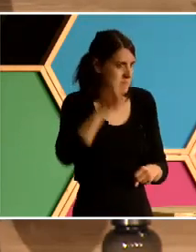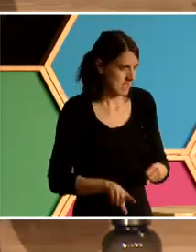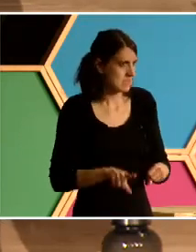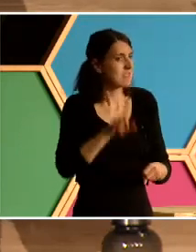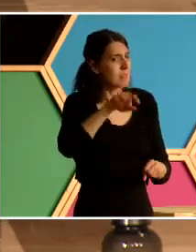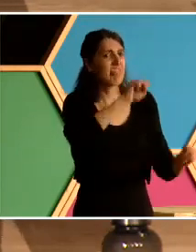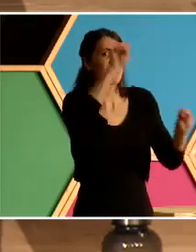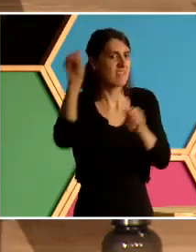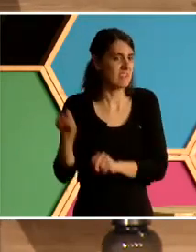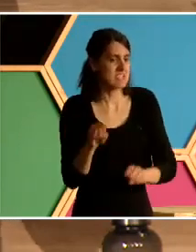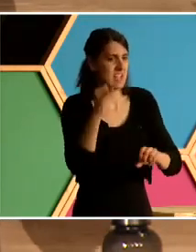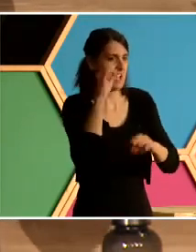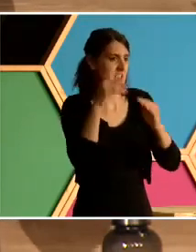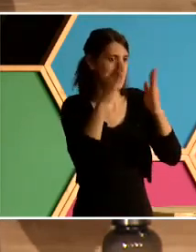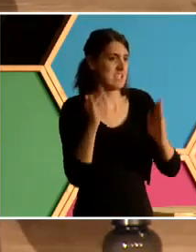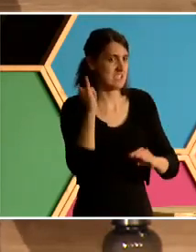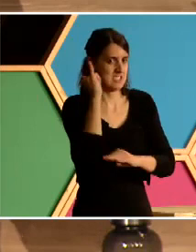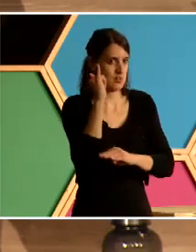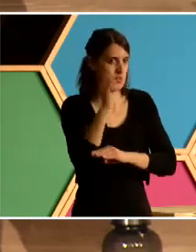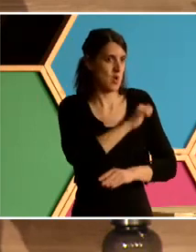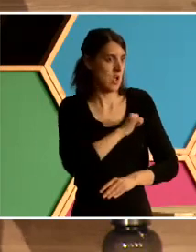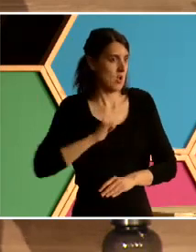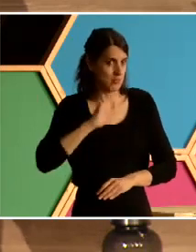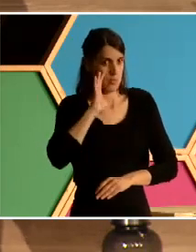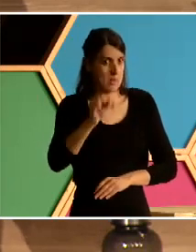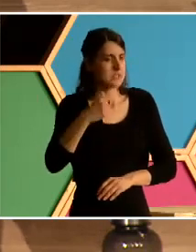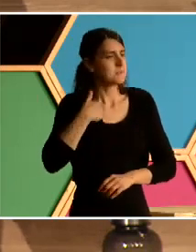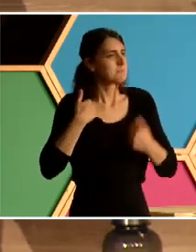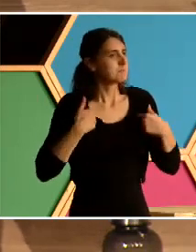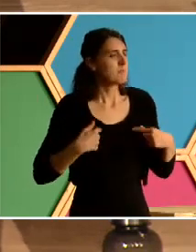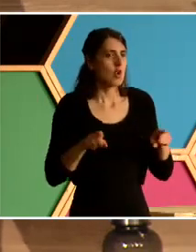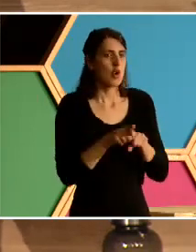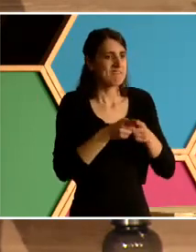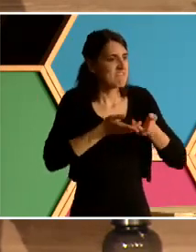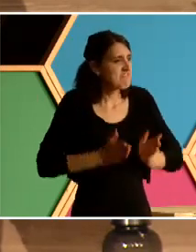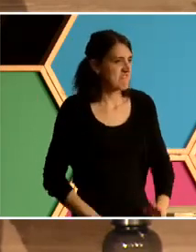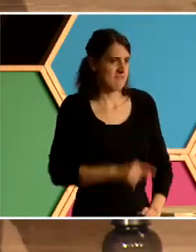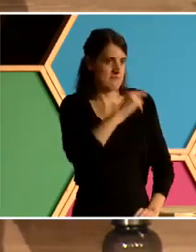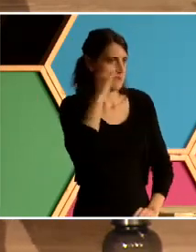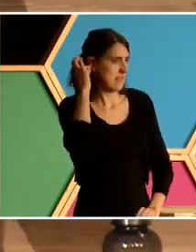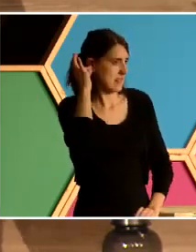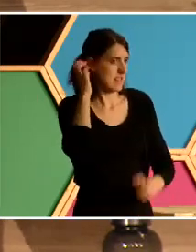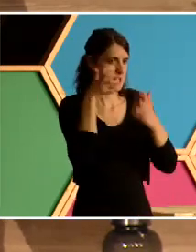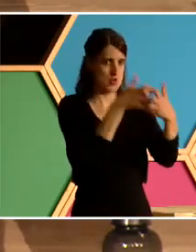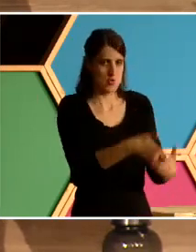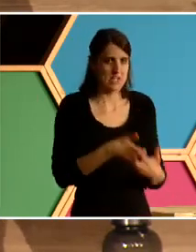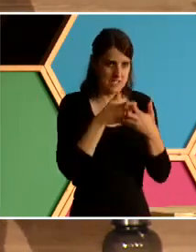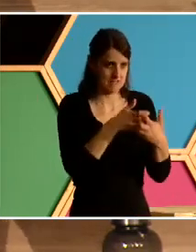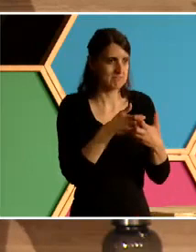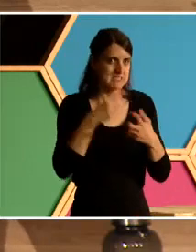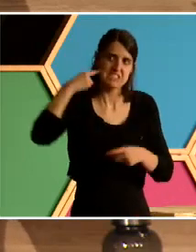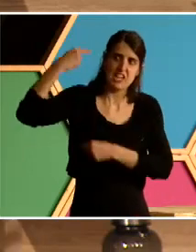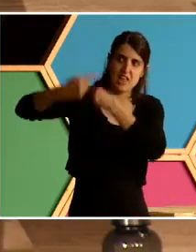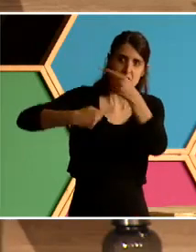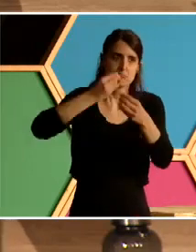d'autogovern. Nosaltres ens sentim fills i filles d'aquestes lluites, és el nostre llegat. I